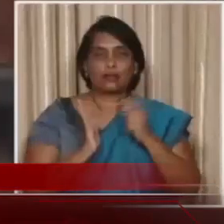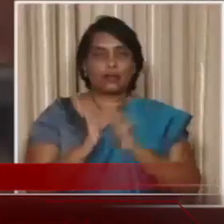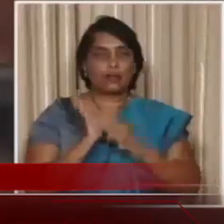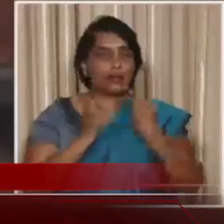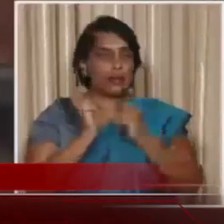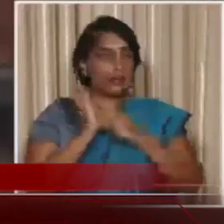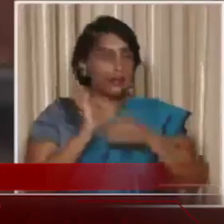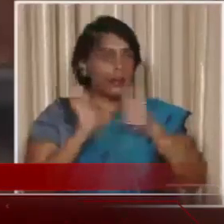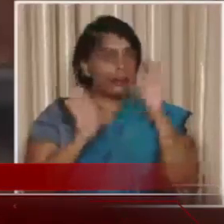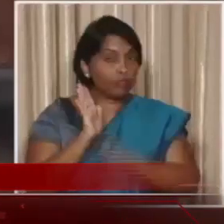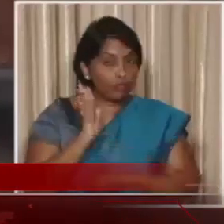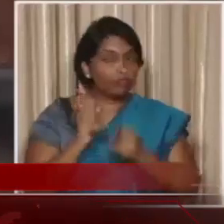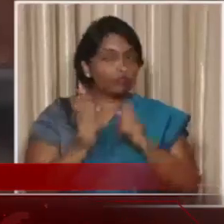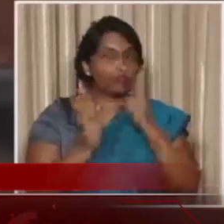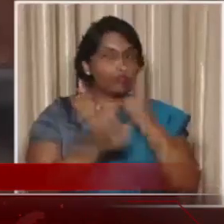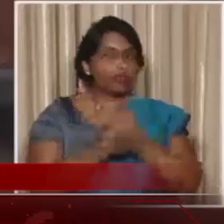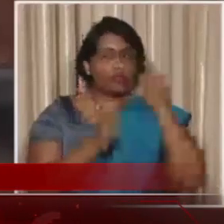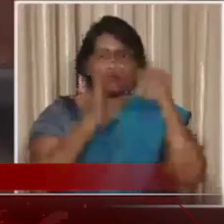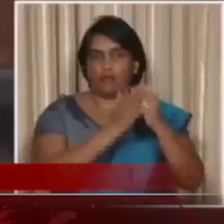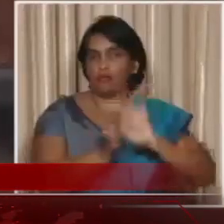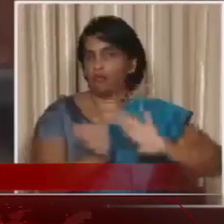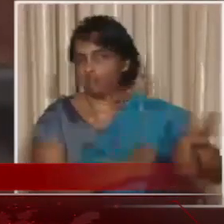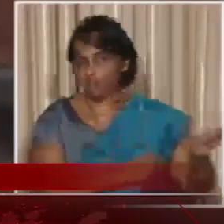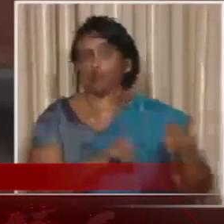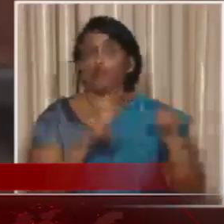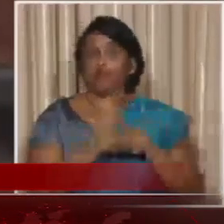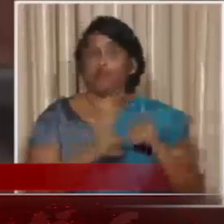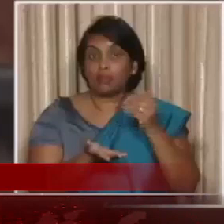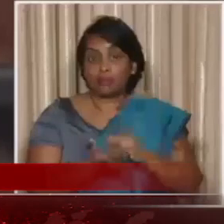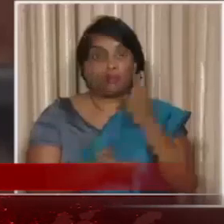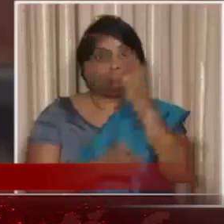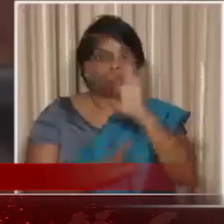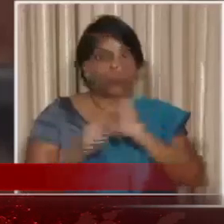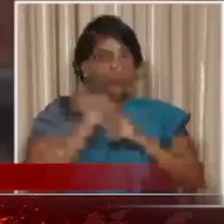කිරීමෙන් ඉවත් කිරීමක් පිළිබඳ අපේක්ෂා කරන්නේ. ඒ වගේම තව 14%ක් තිබෙනවා.